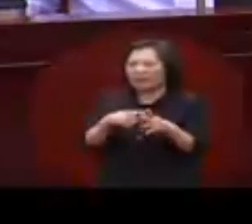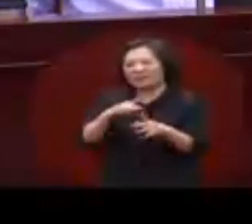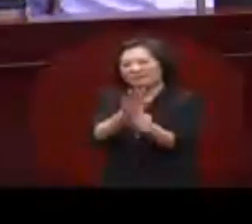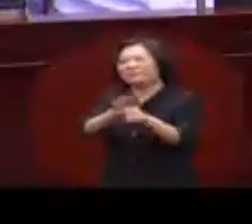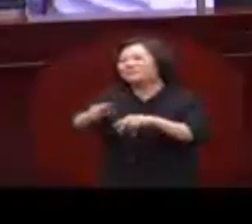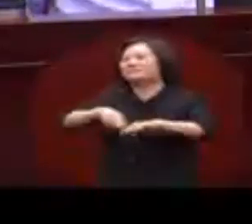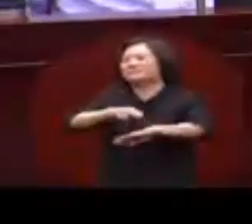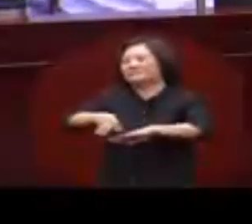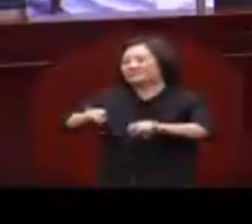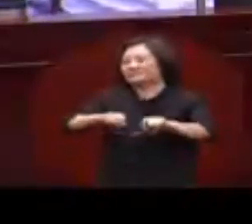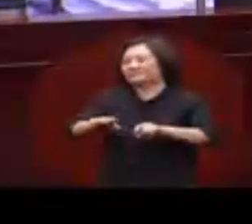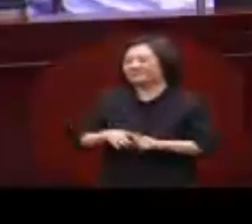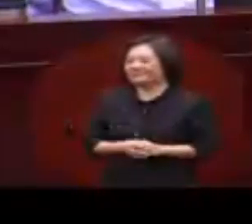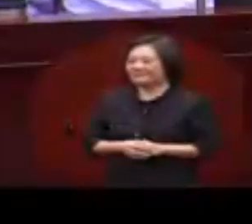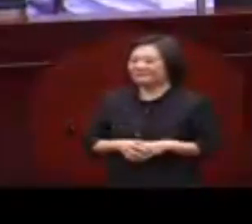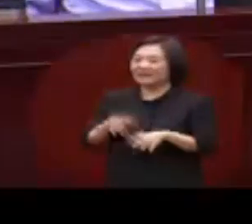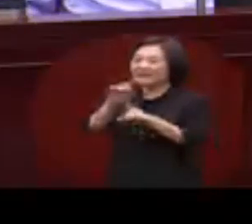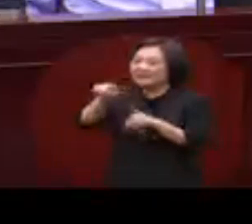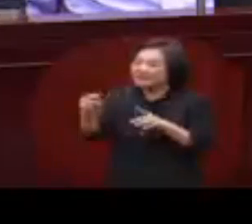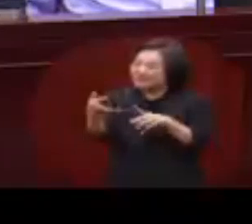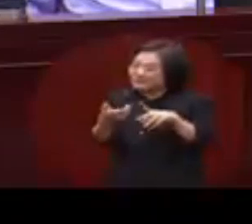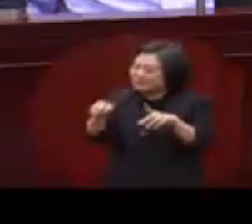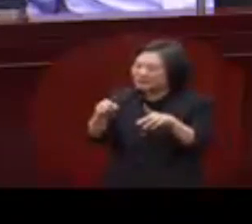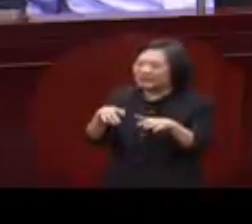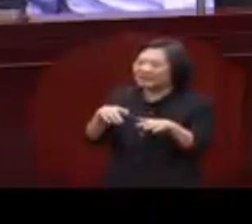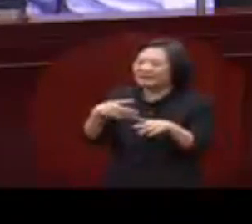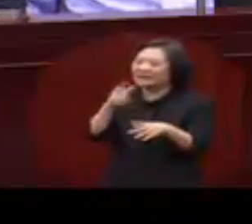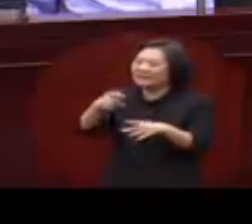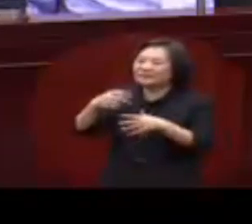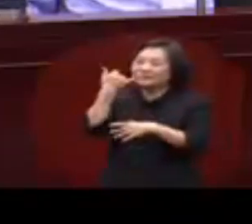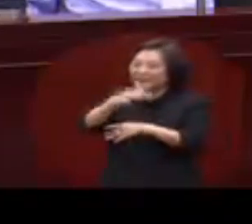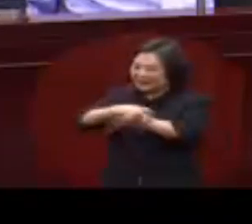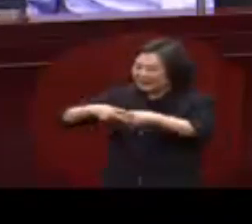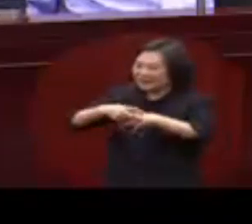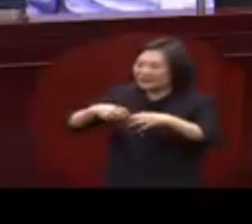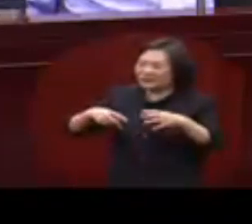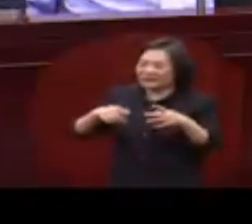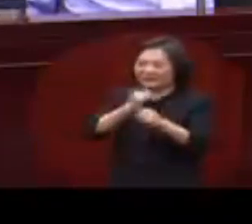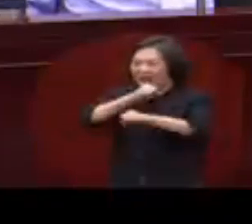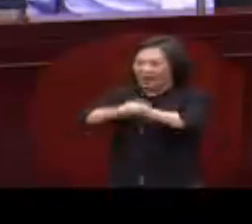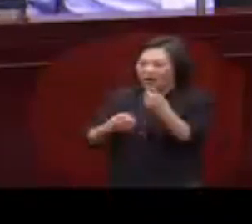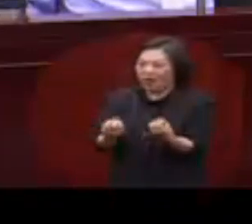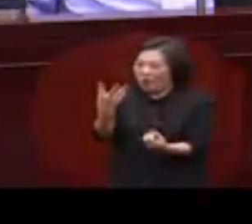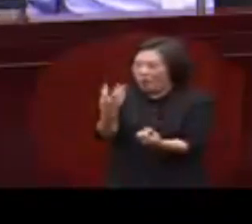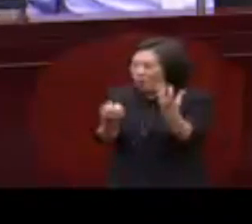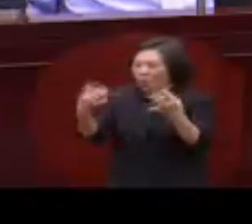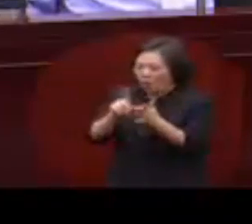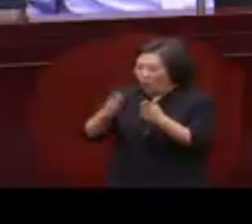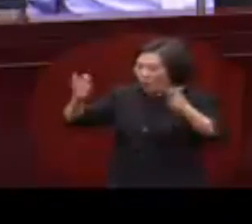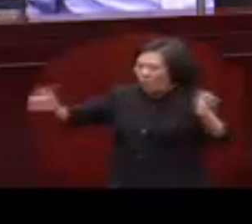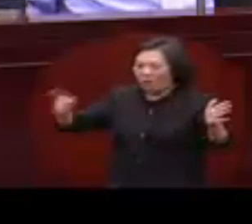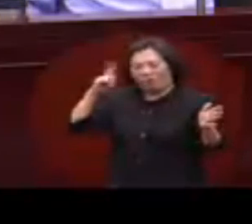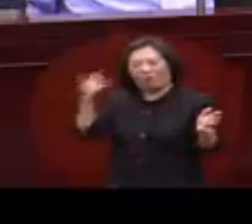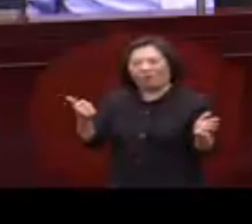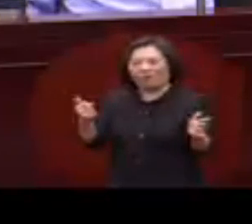不过到现在为止竹子湖的海鱼季还算是蛮成功的，大概那个产值可以到1.5亿。 那士林官邸的菊